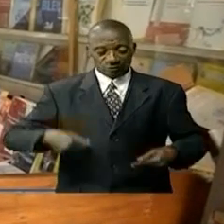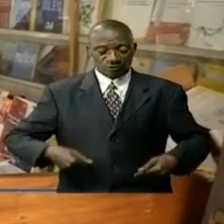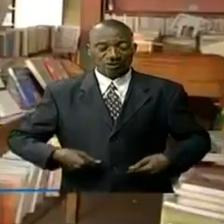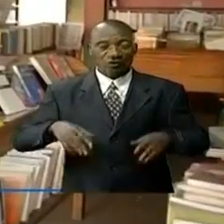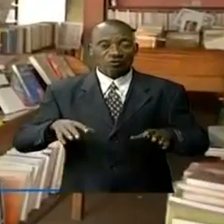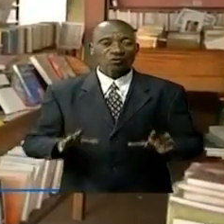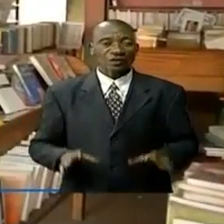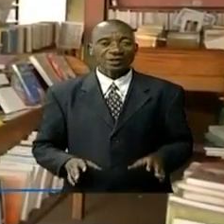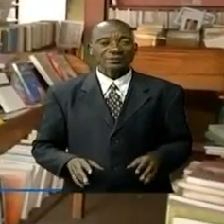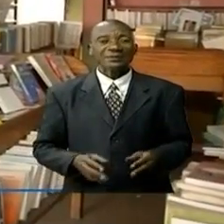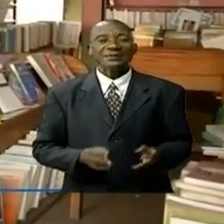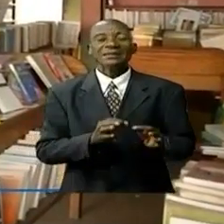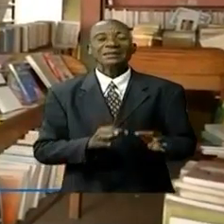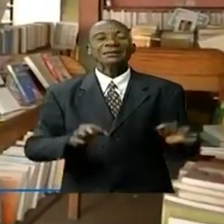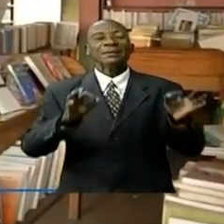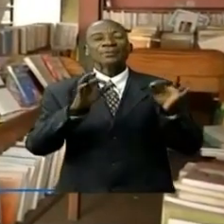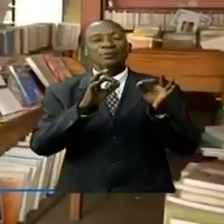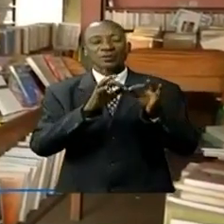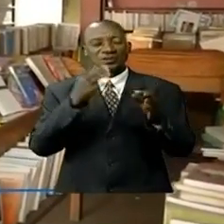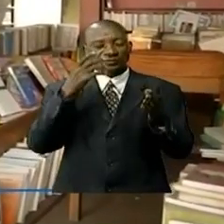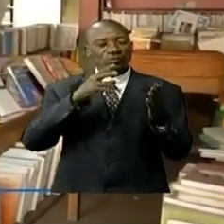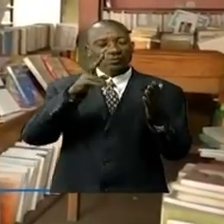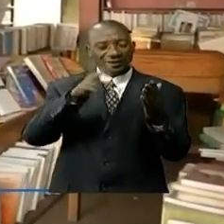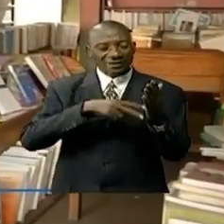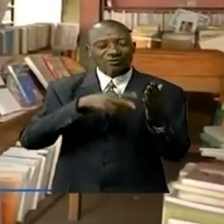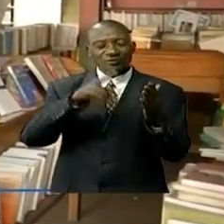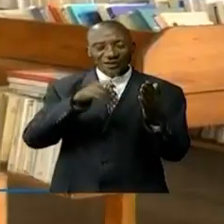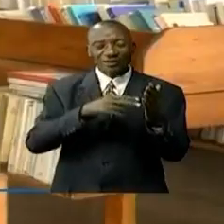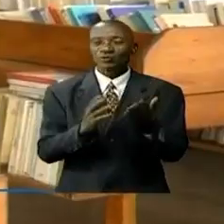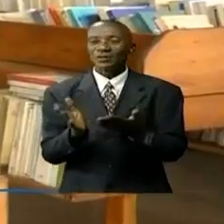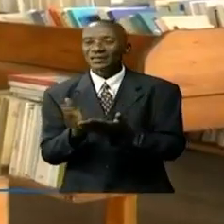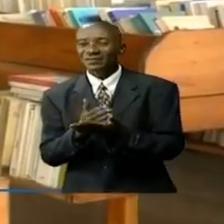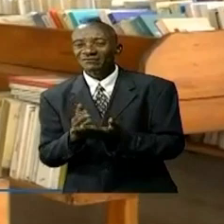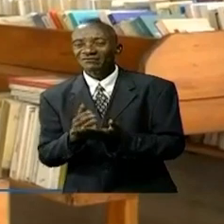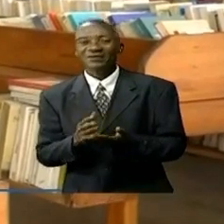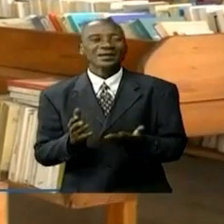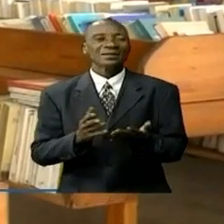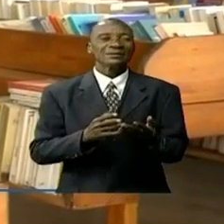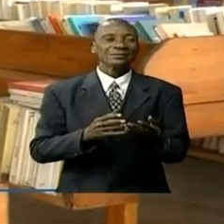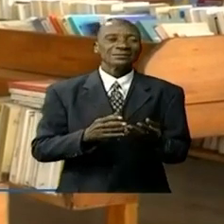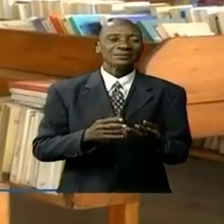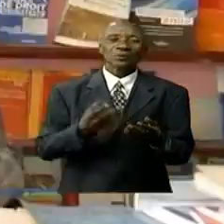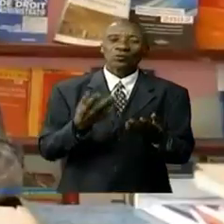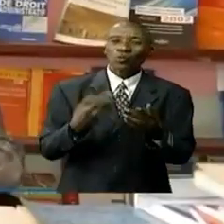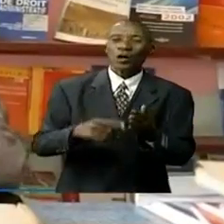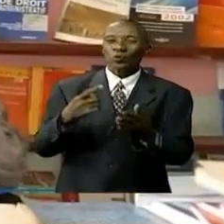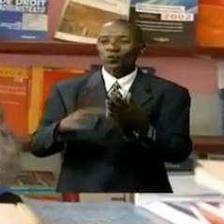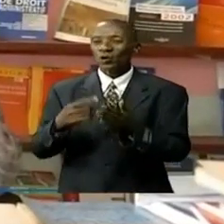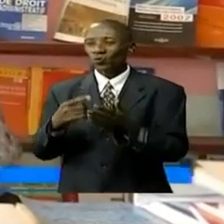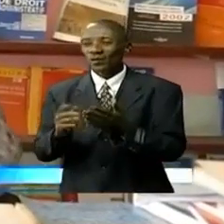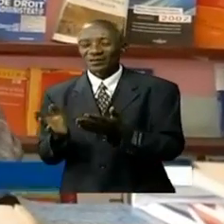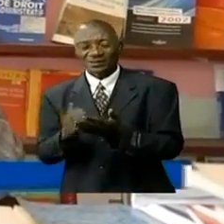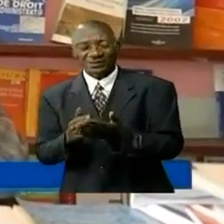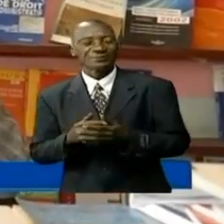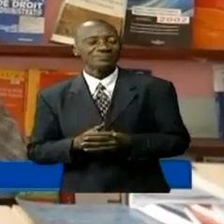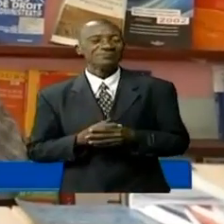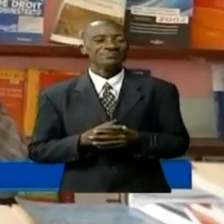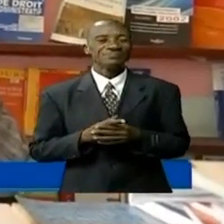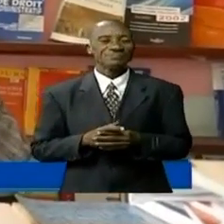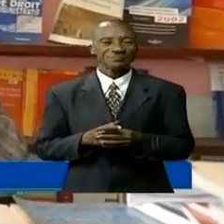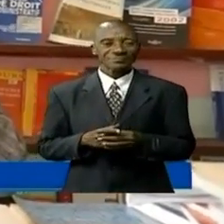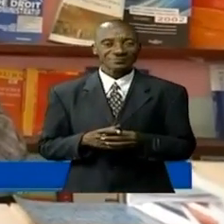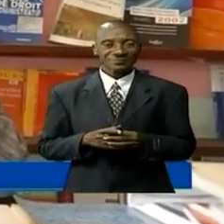les bienfondés de la lecture des ouvrages qui nourrit l'esprit et développe la culture du savoir. Le livre, c'est un moyen